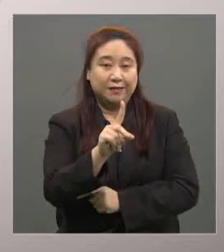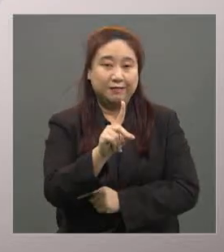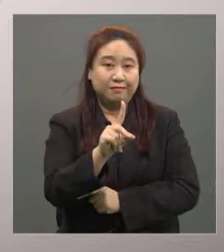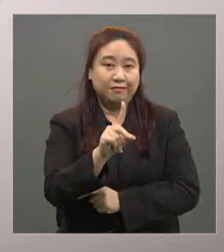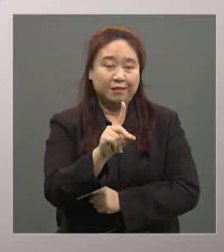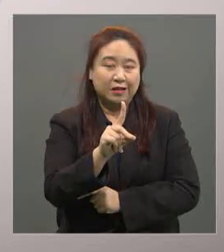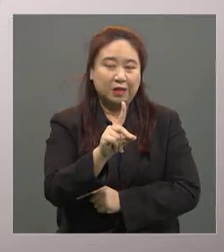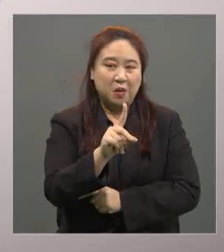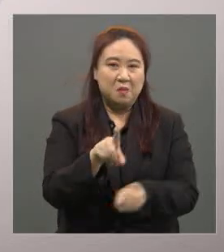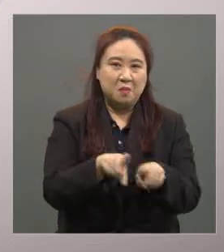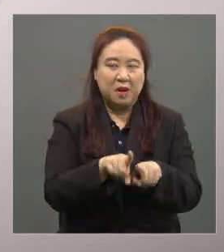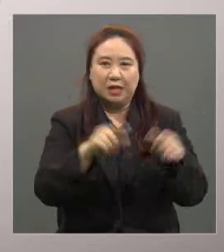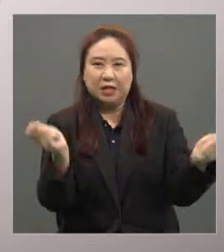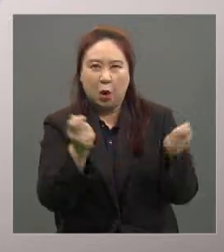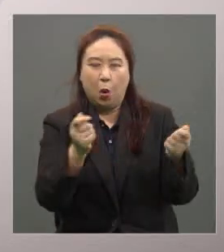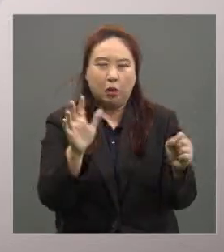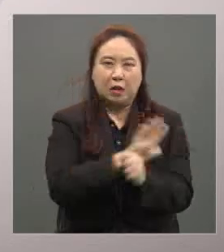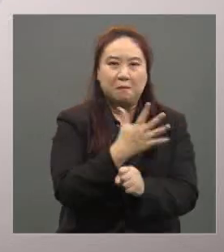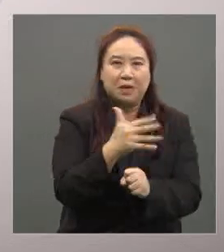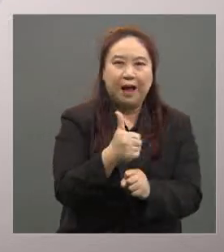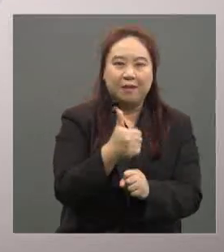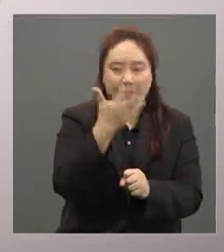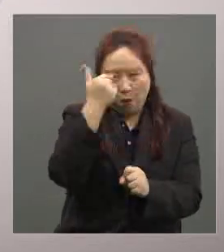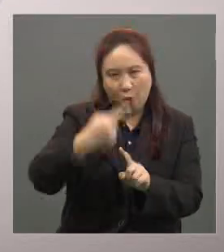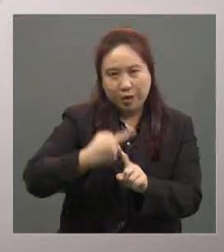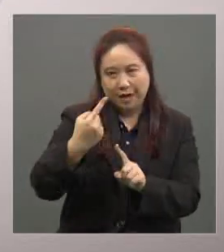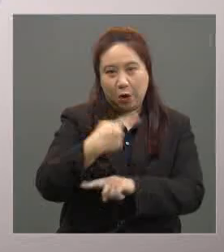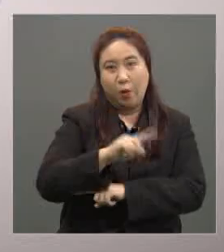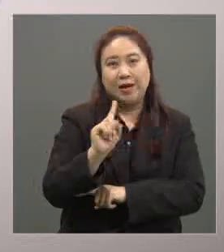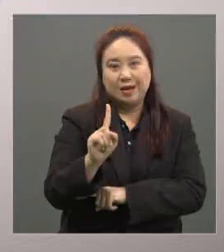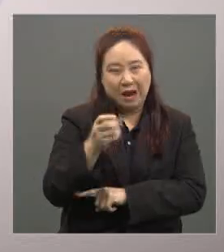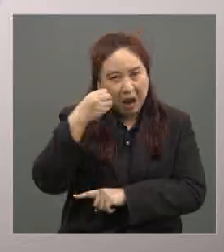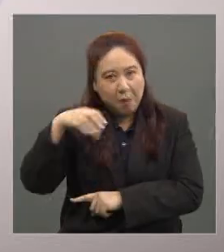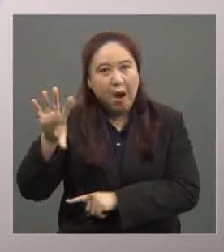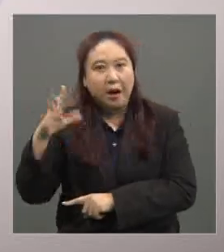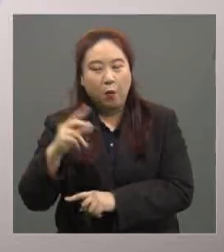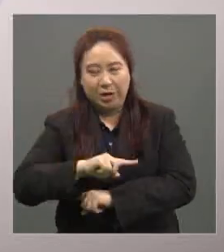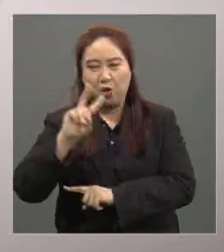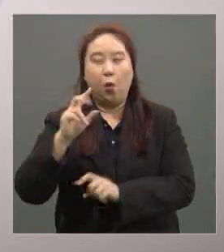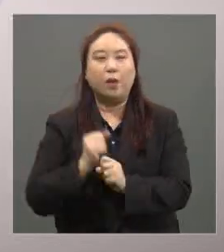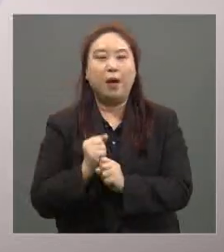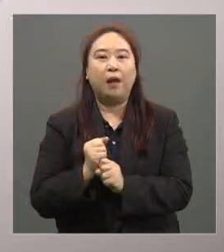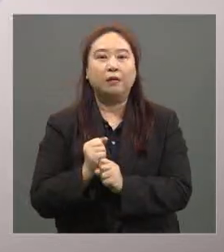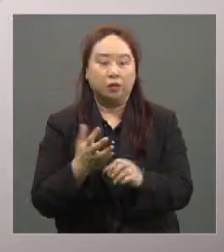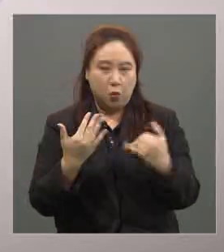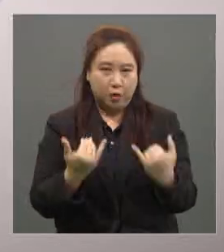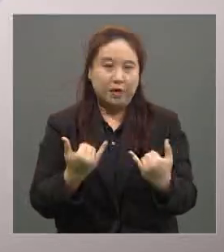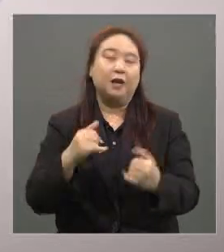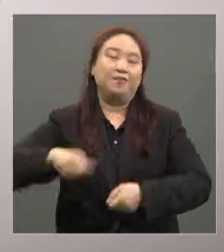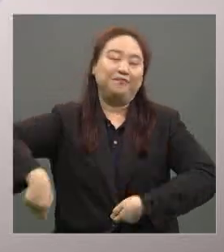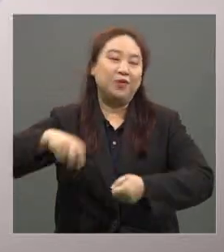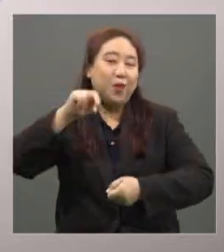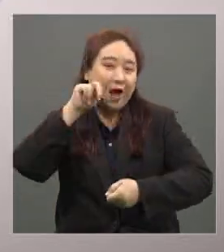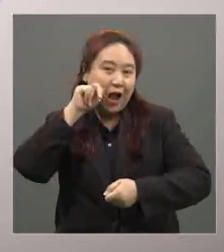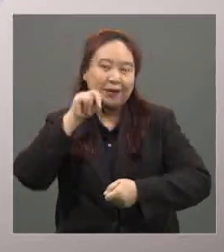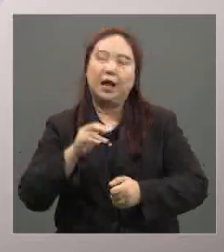กั๊กๆหน่อยนะเพราะว่าฉลองยาวไม่ได้เลยวันที่ 1เดินทางกลับจากต่างจังหวัดแล้ววันที่ 2ทำงานต่อเลยพอสงกรานต์รัฐบาลเลยประกาศ